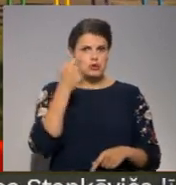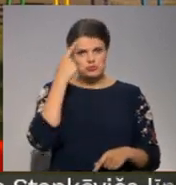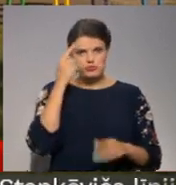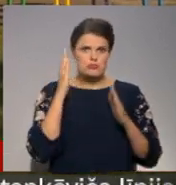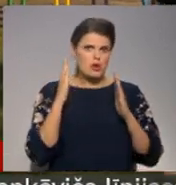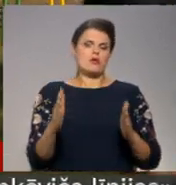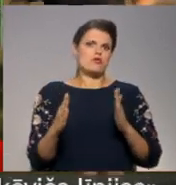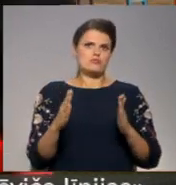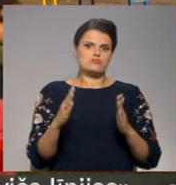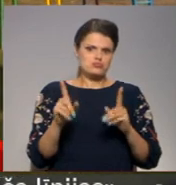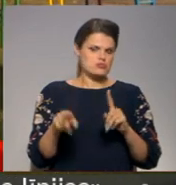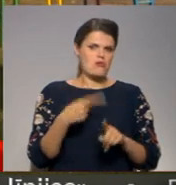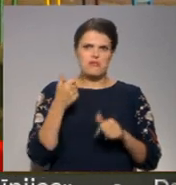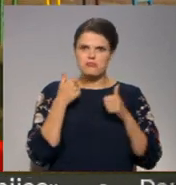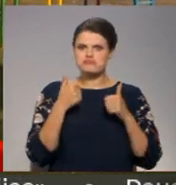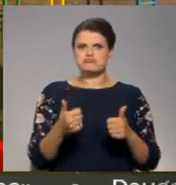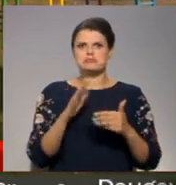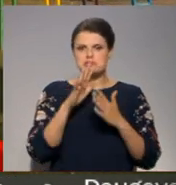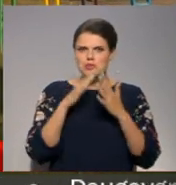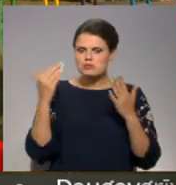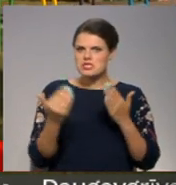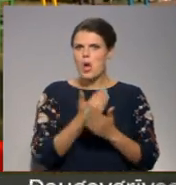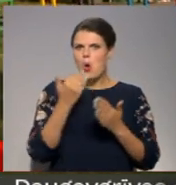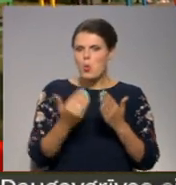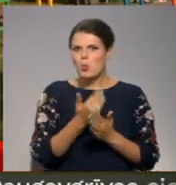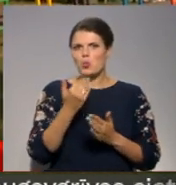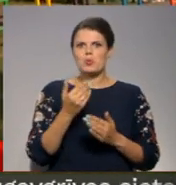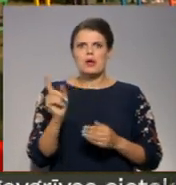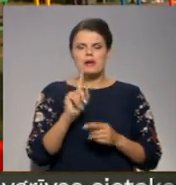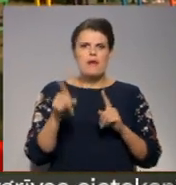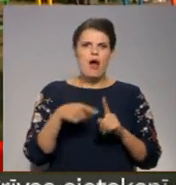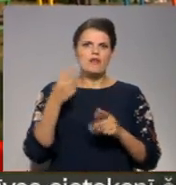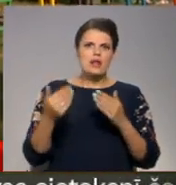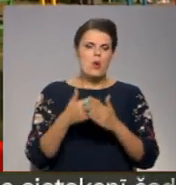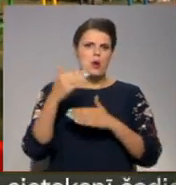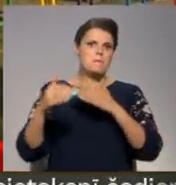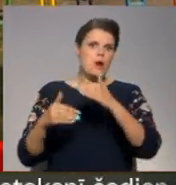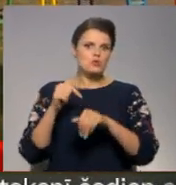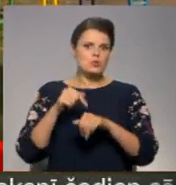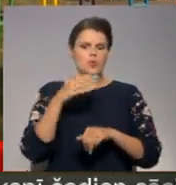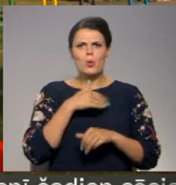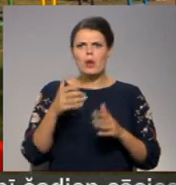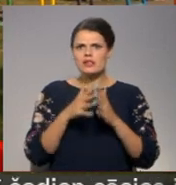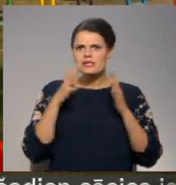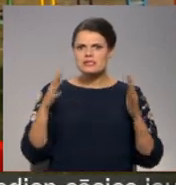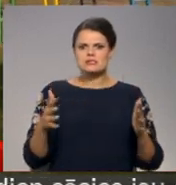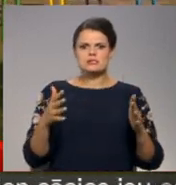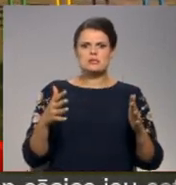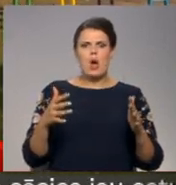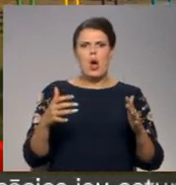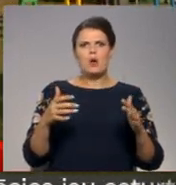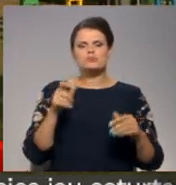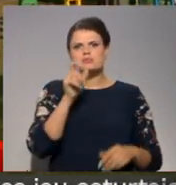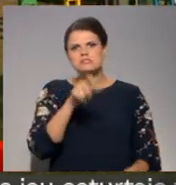atkal piedzīvos tādu kā nu, daudz jaunu. Tādā ziņā, ka teiksim, nu, ir atkal tāda jauna paudze, un tu jūti, ka ļoti daudz tās uzvedības un uz